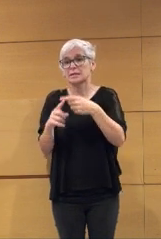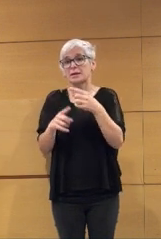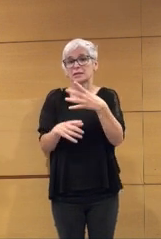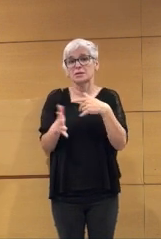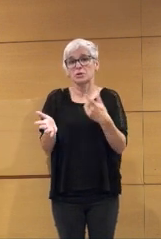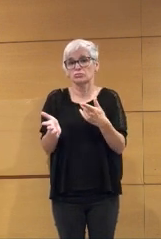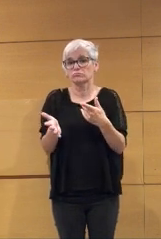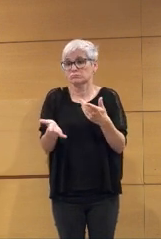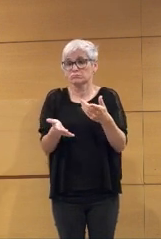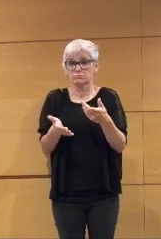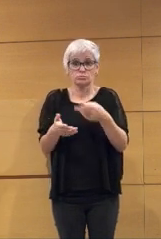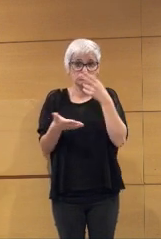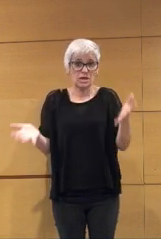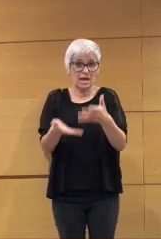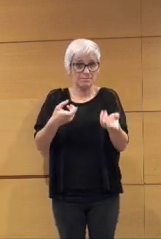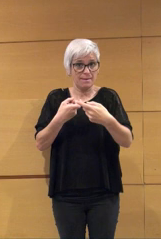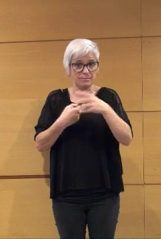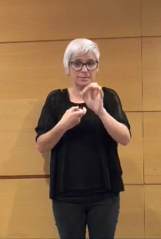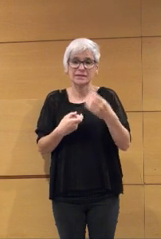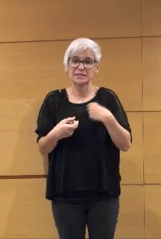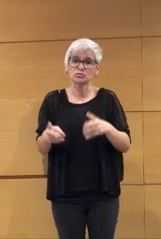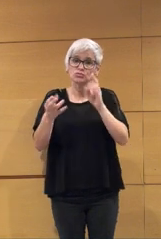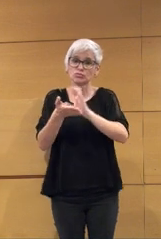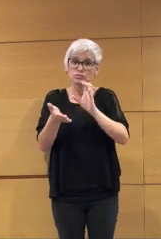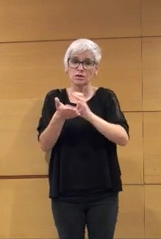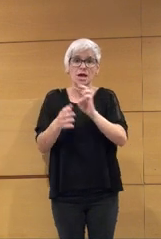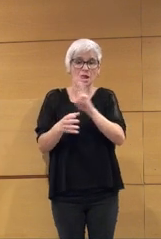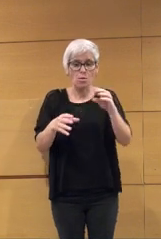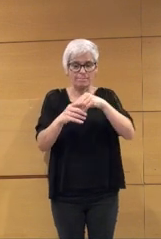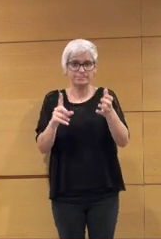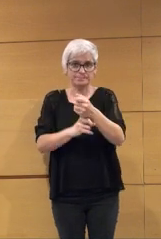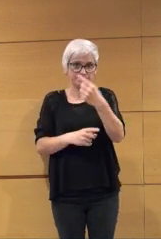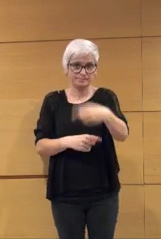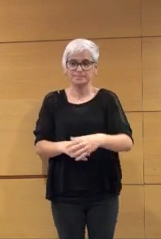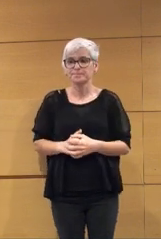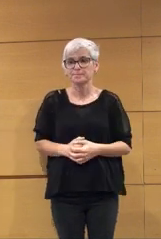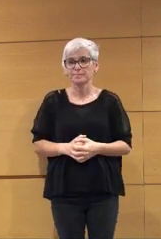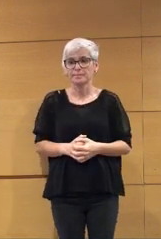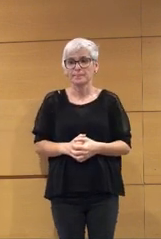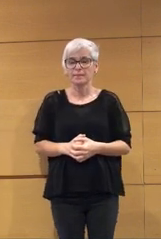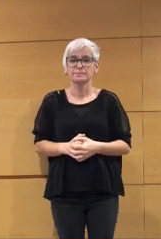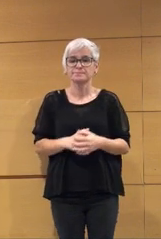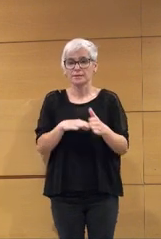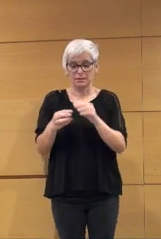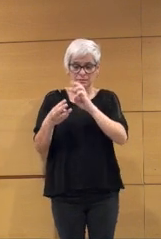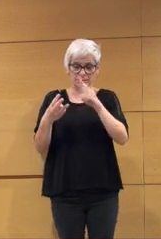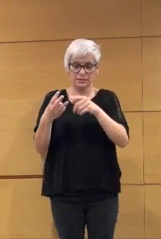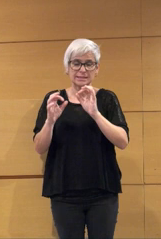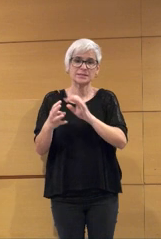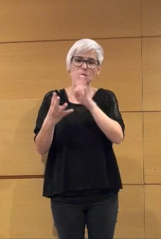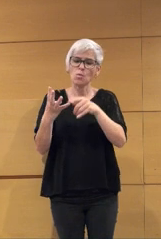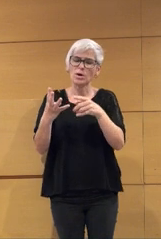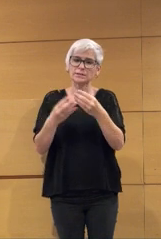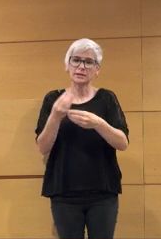al cas. I les píndoles aquestes estan disponibles des de la nostra web. Per tant, aquesta és la tercera cosa. La quarta cosa